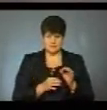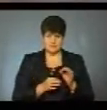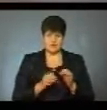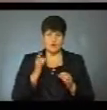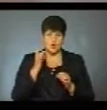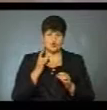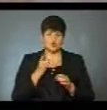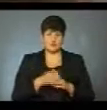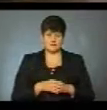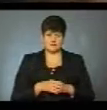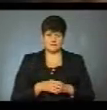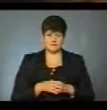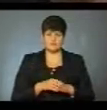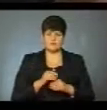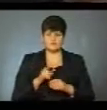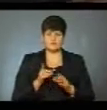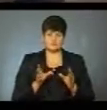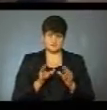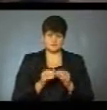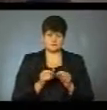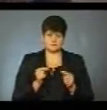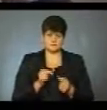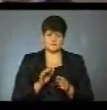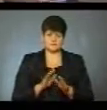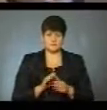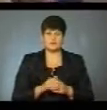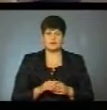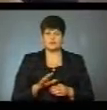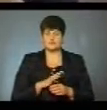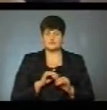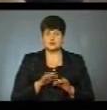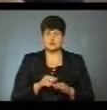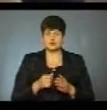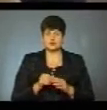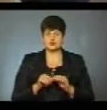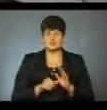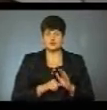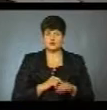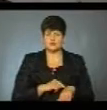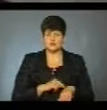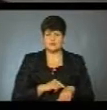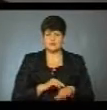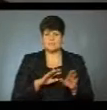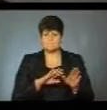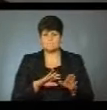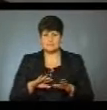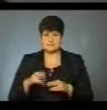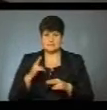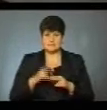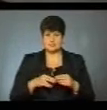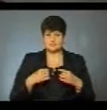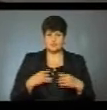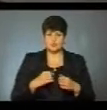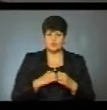рожеві намистинки. Вони сочетаються. Тривав захід до 16-ї години. Після закінчення свята